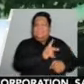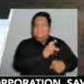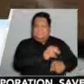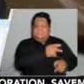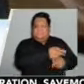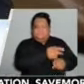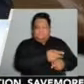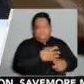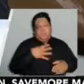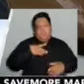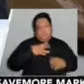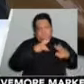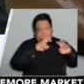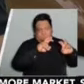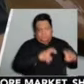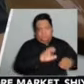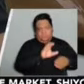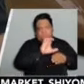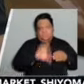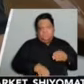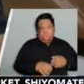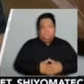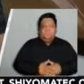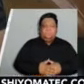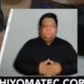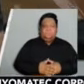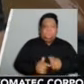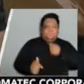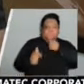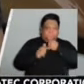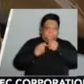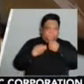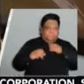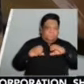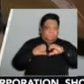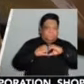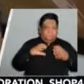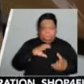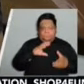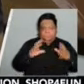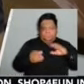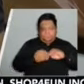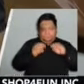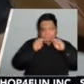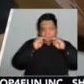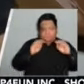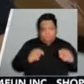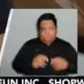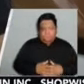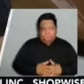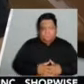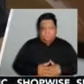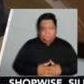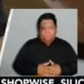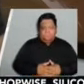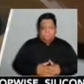investigasyon. Para sa GMA Integrated News, John Consulta, nakatutok 24 oras.